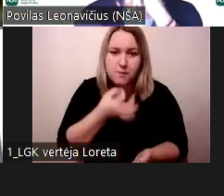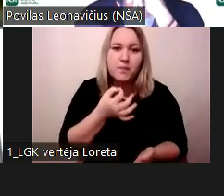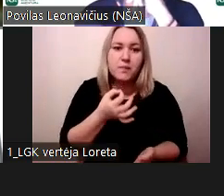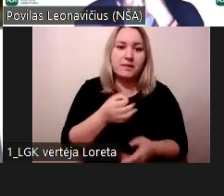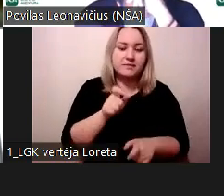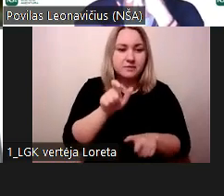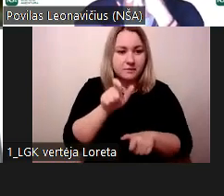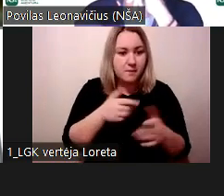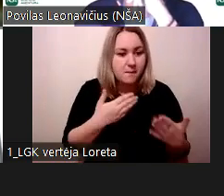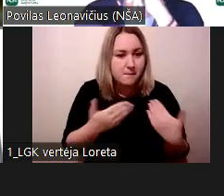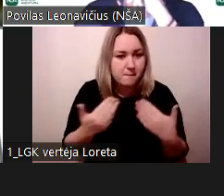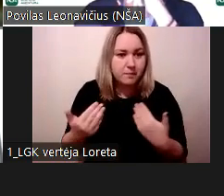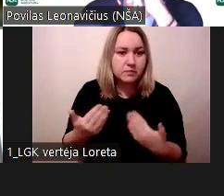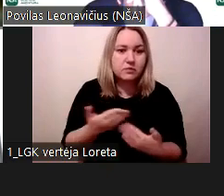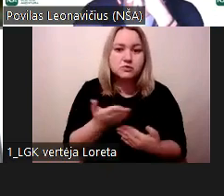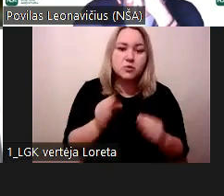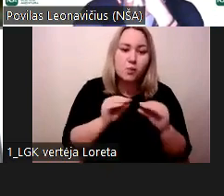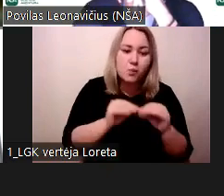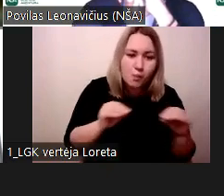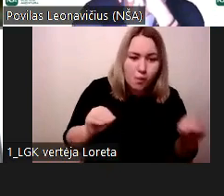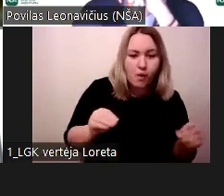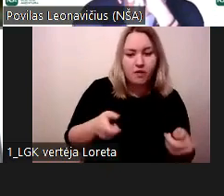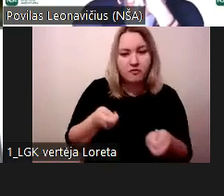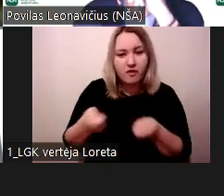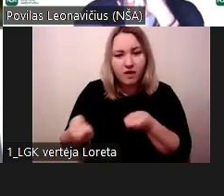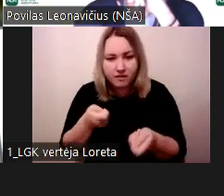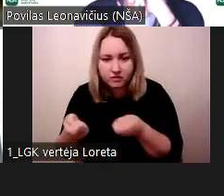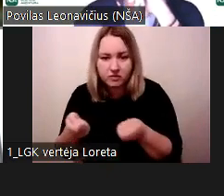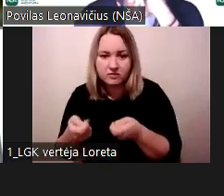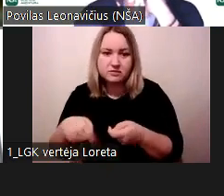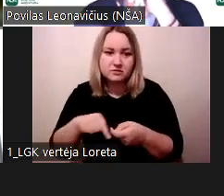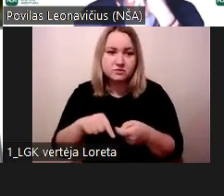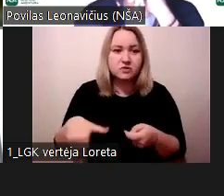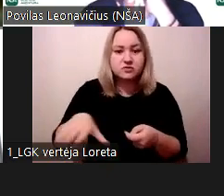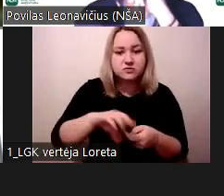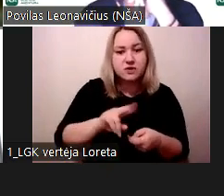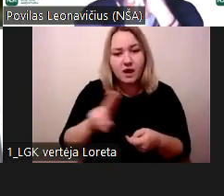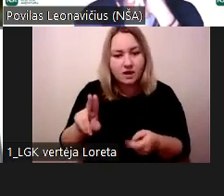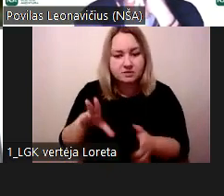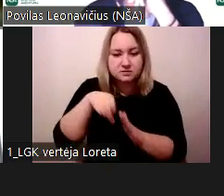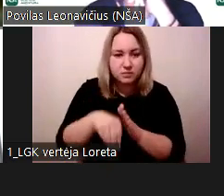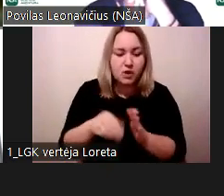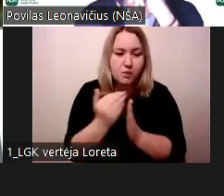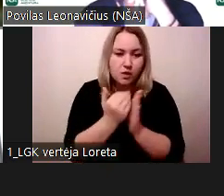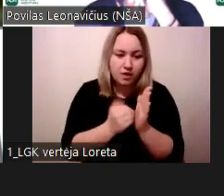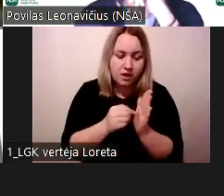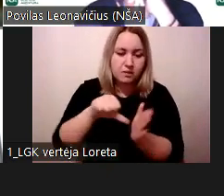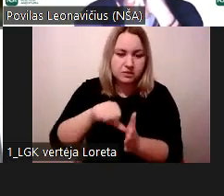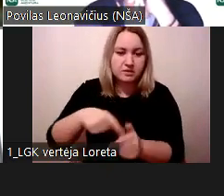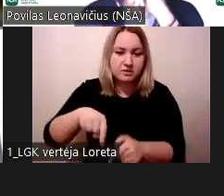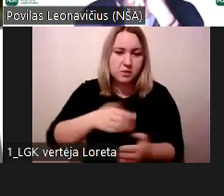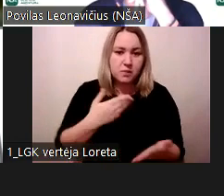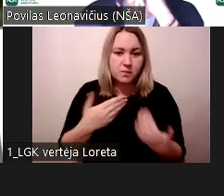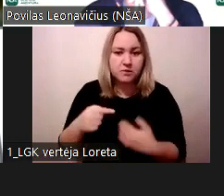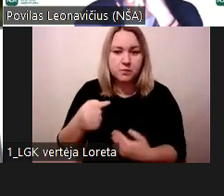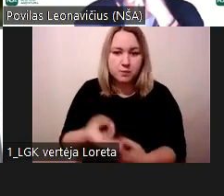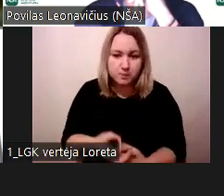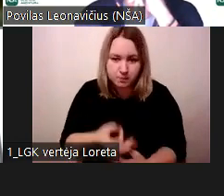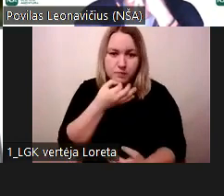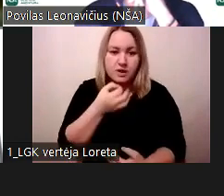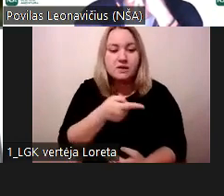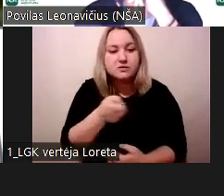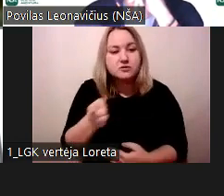su mokytojais, su vadovais, su visais, kurie dalyvauja šioje programoje, ir linkiu pasimėgauti